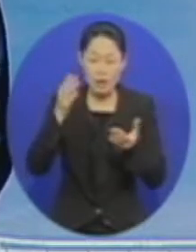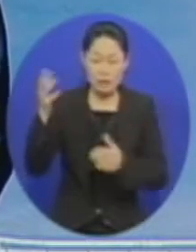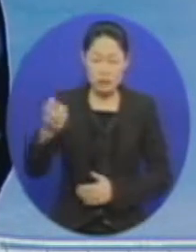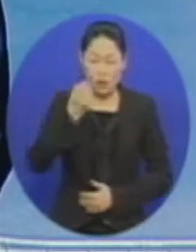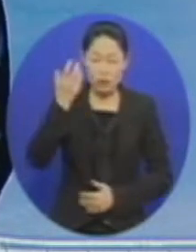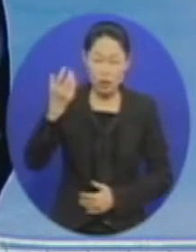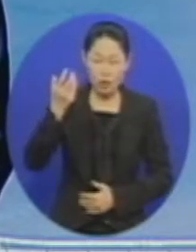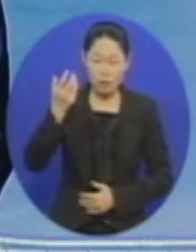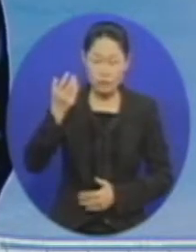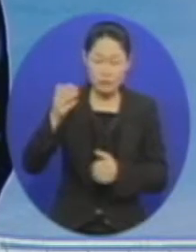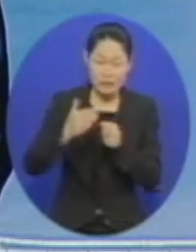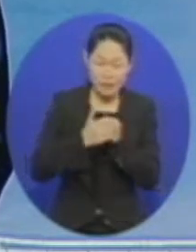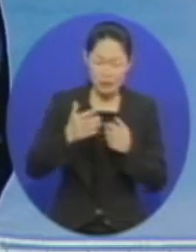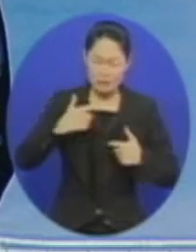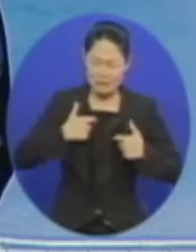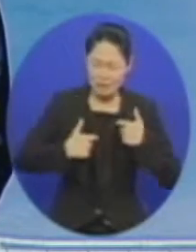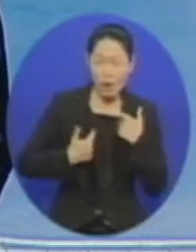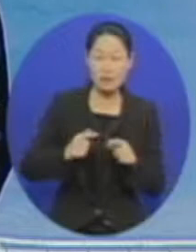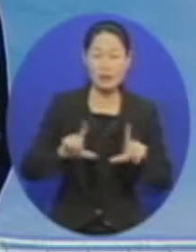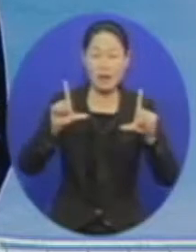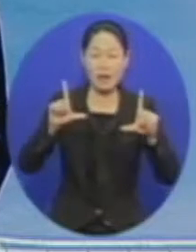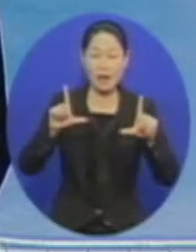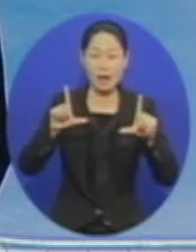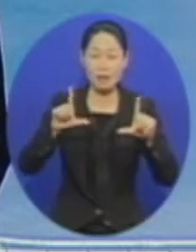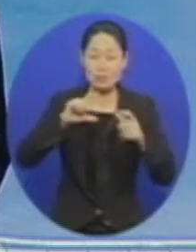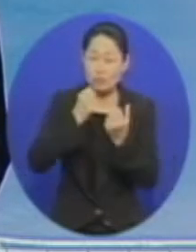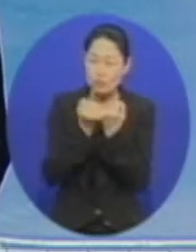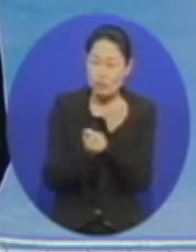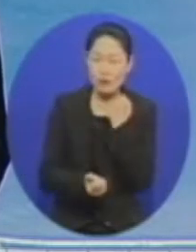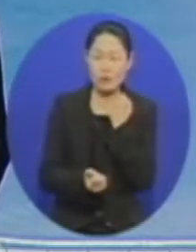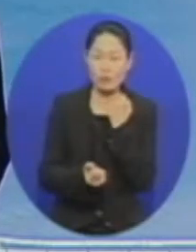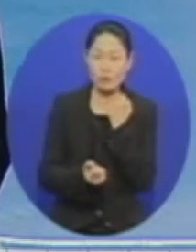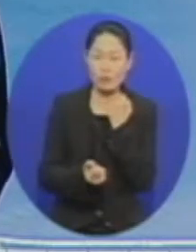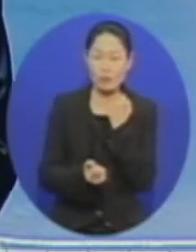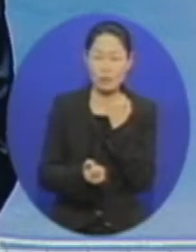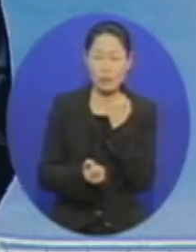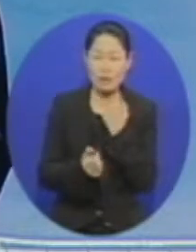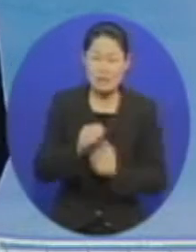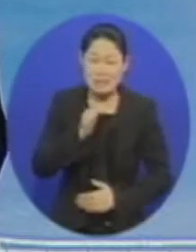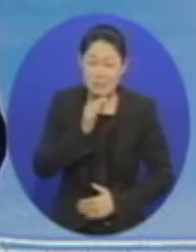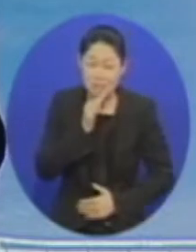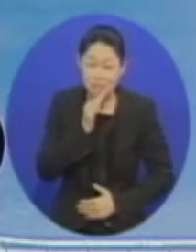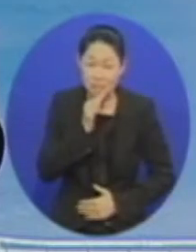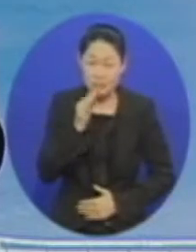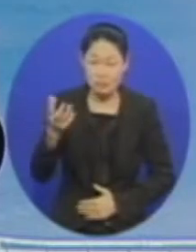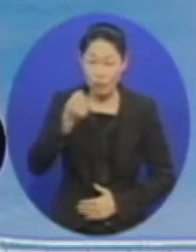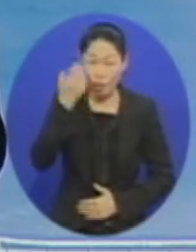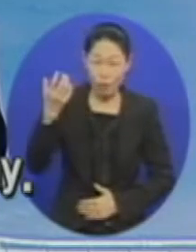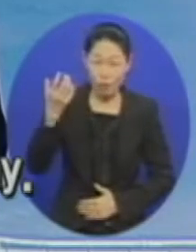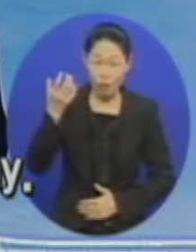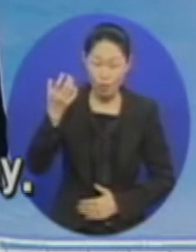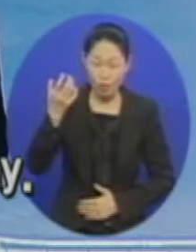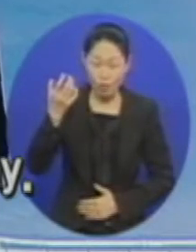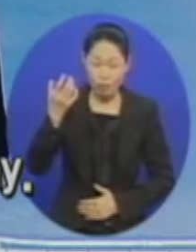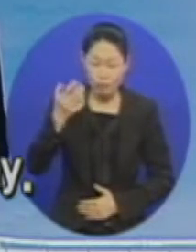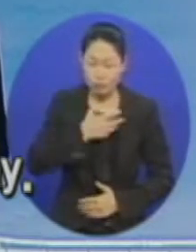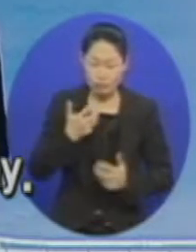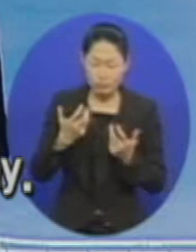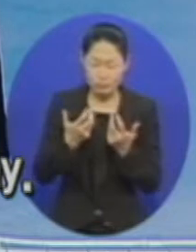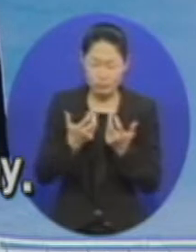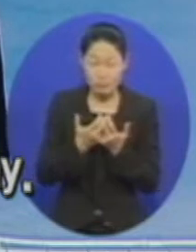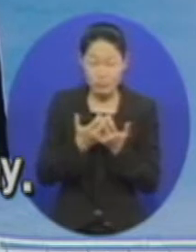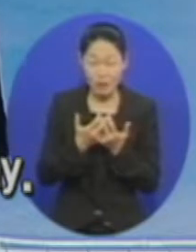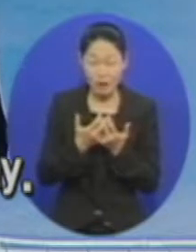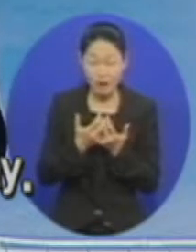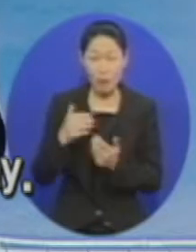인하여 즐거워 하는 날 그런데도 불구하고 실제로는 성령님의 충만을 모르는 송도 들이